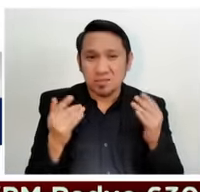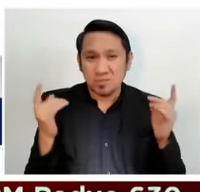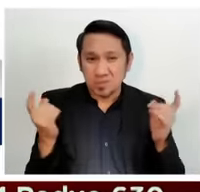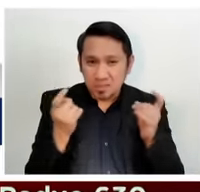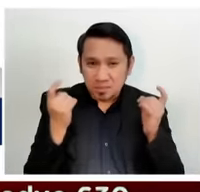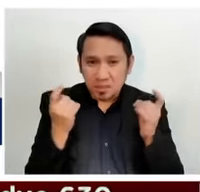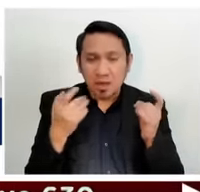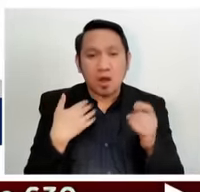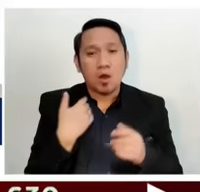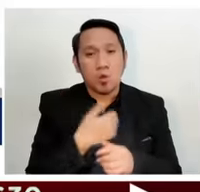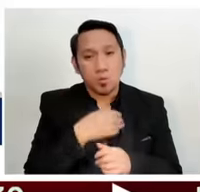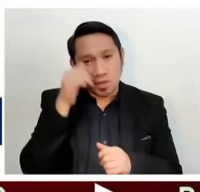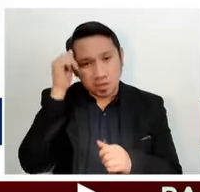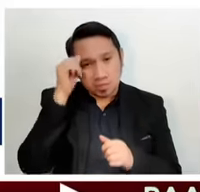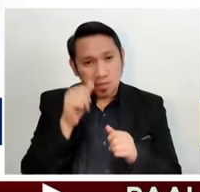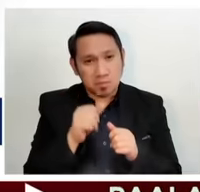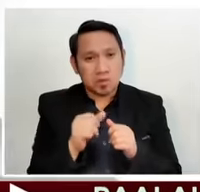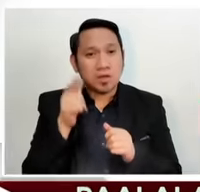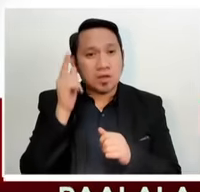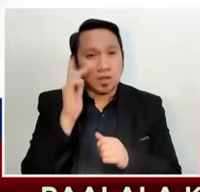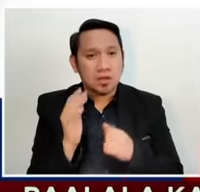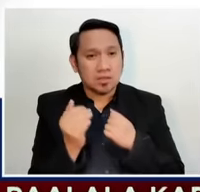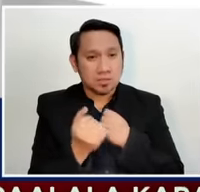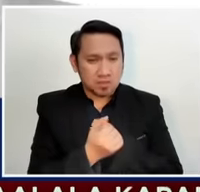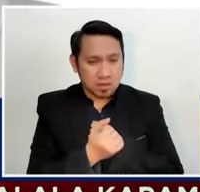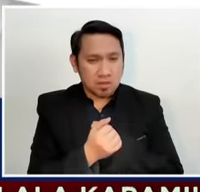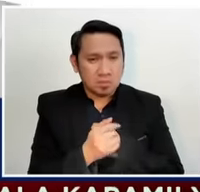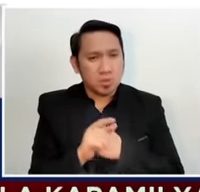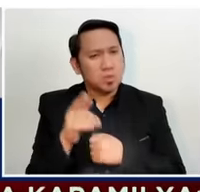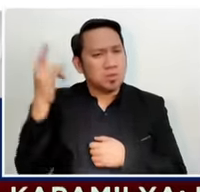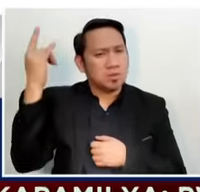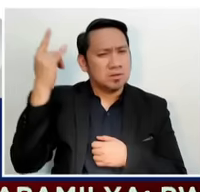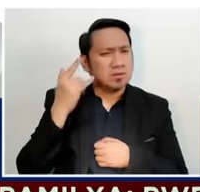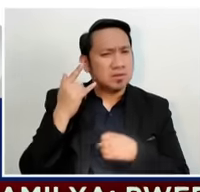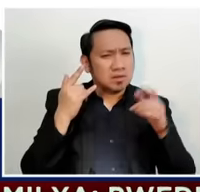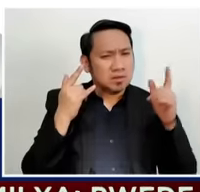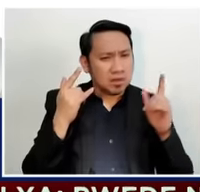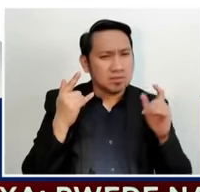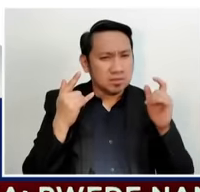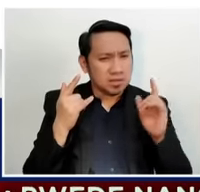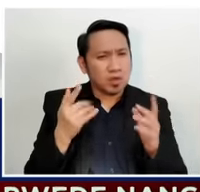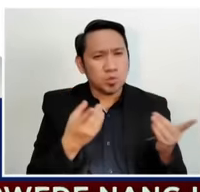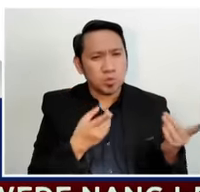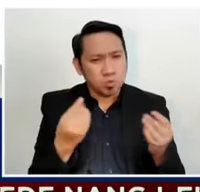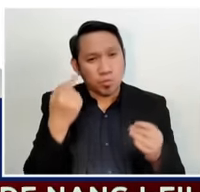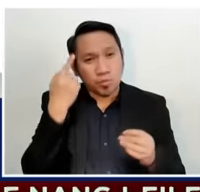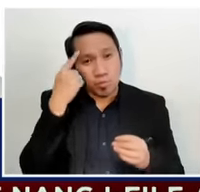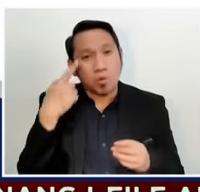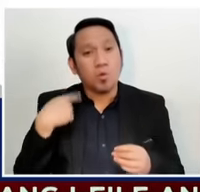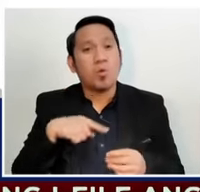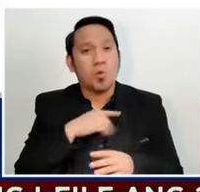to remind us that God is love. And kung hindi tayo mahal ng Diyos, hindi niya gagawin ang lahat ng ito. No?